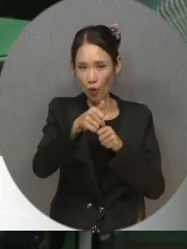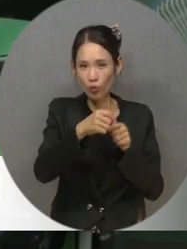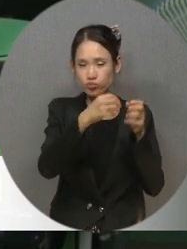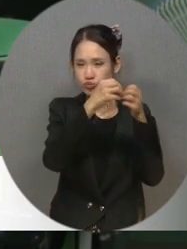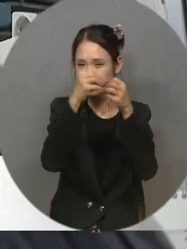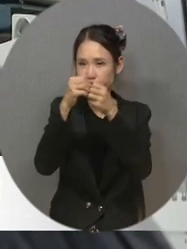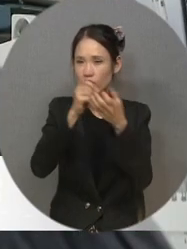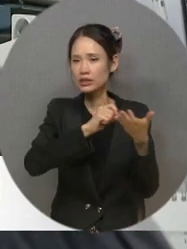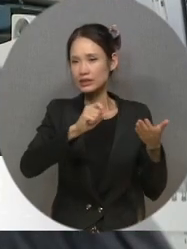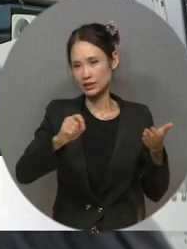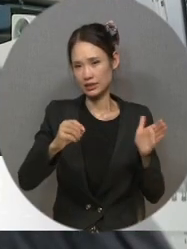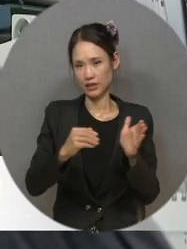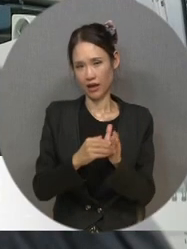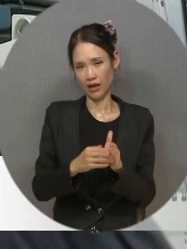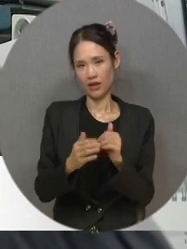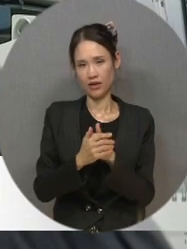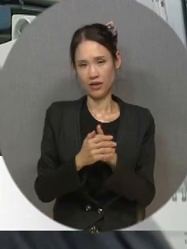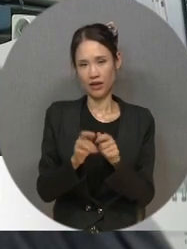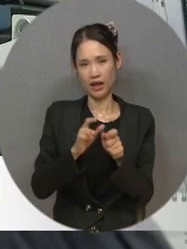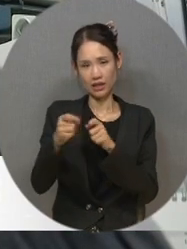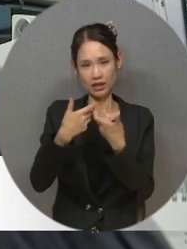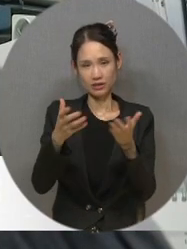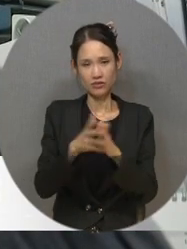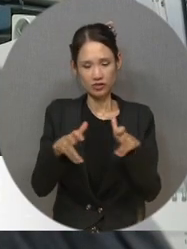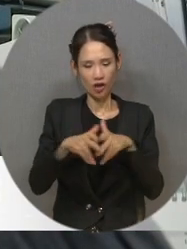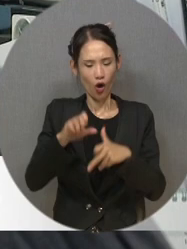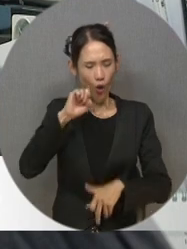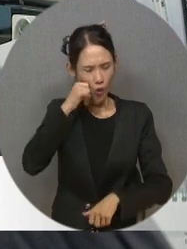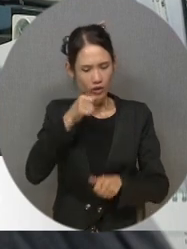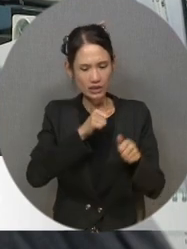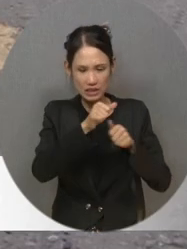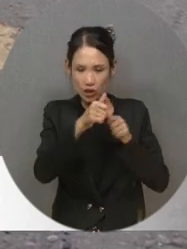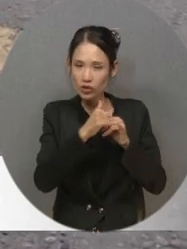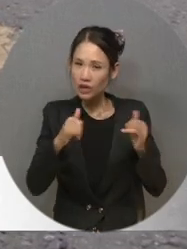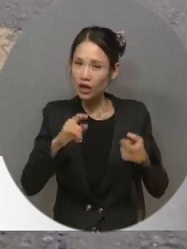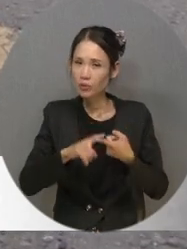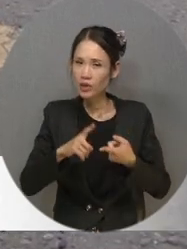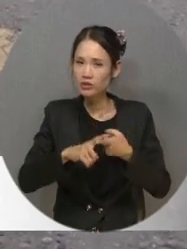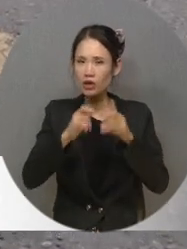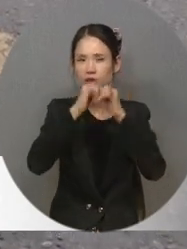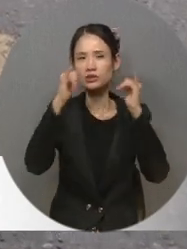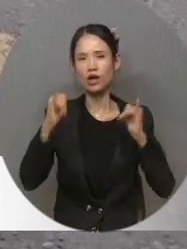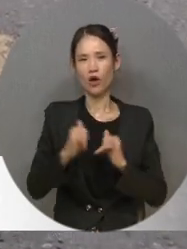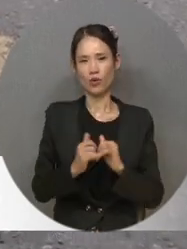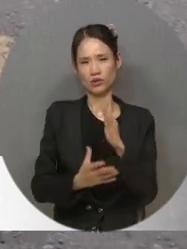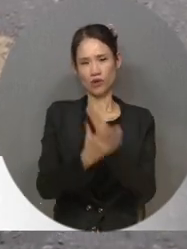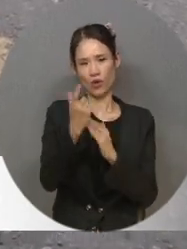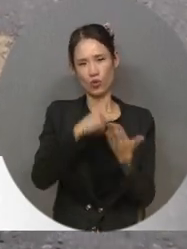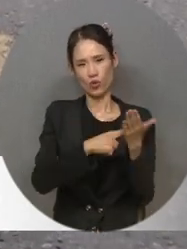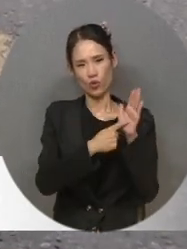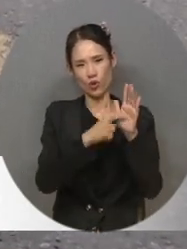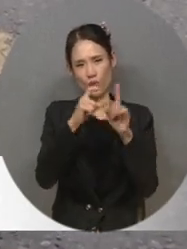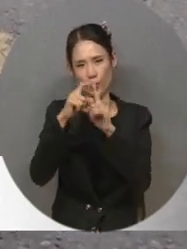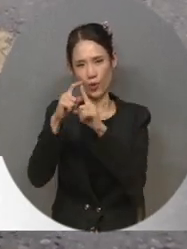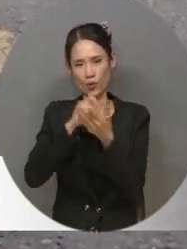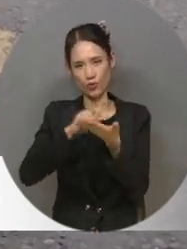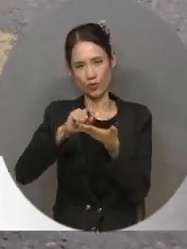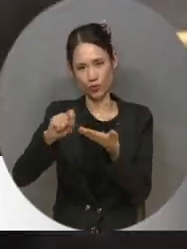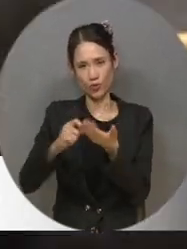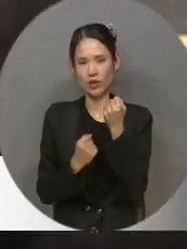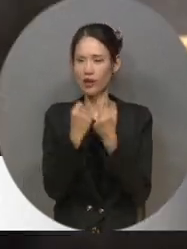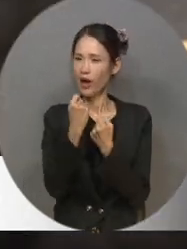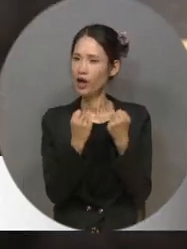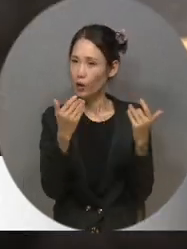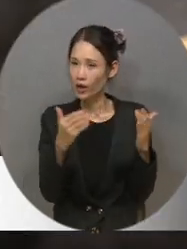기재했습니다. 해당 지자체는 장애의 어려움을 이겨낸 사람에 대해 사회적으로 통용된 표현이라고 해명하면서도